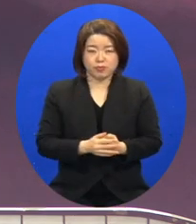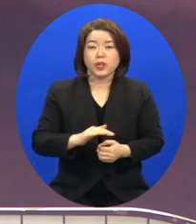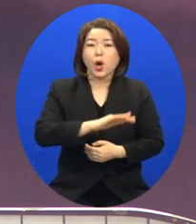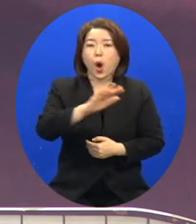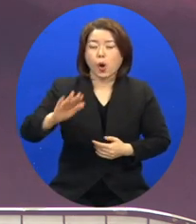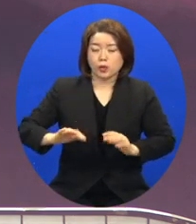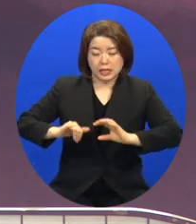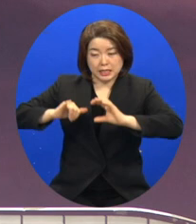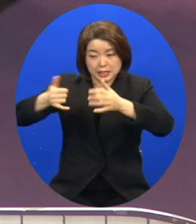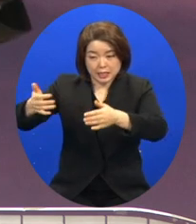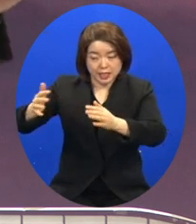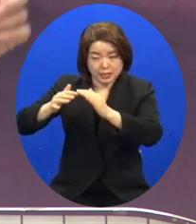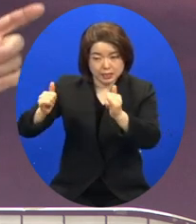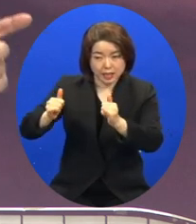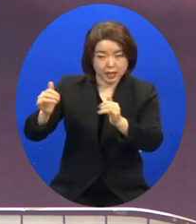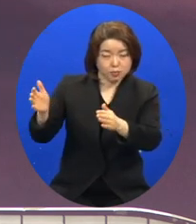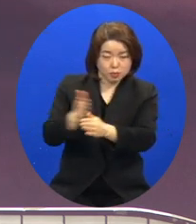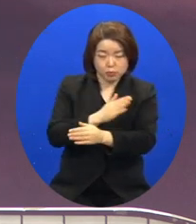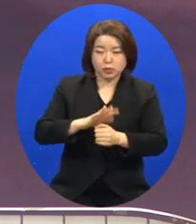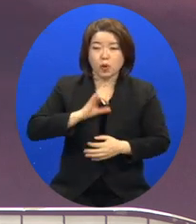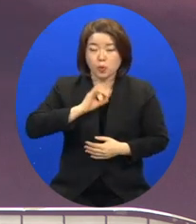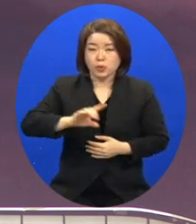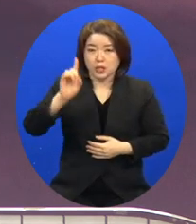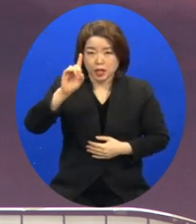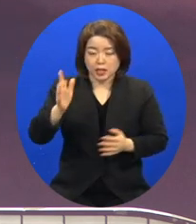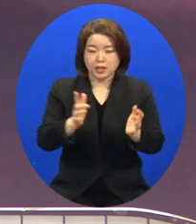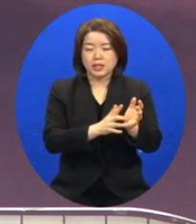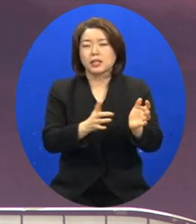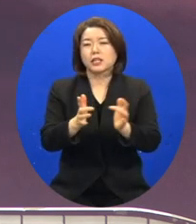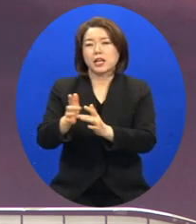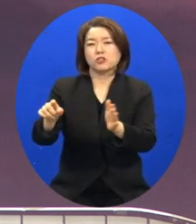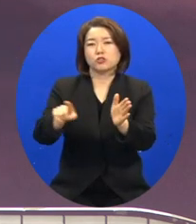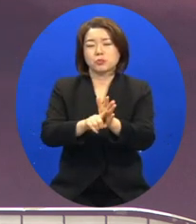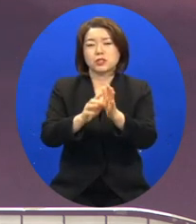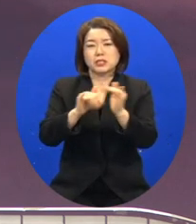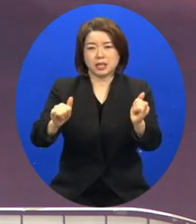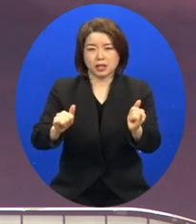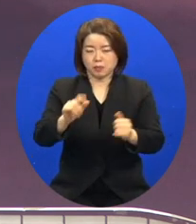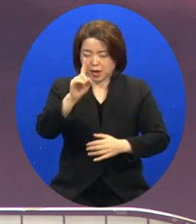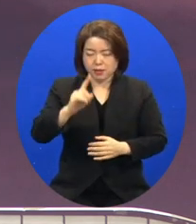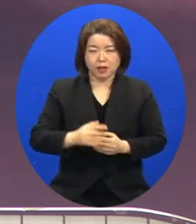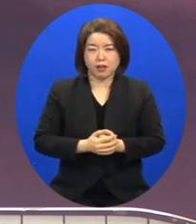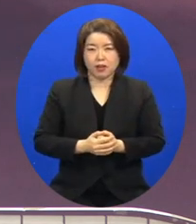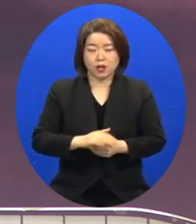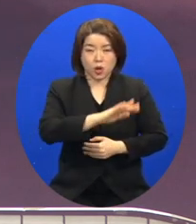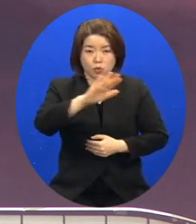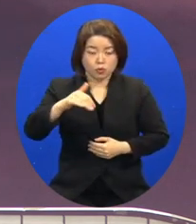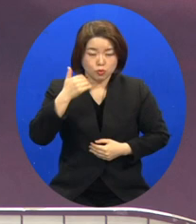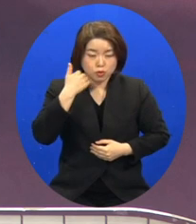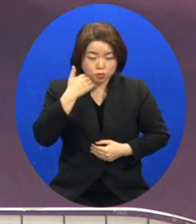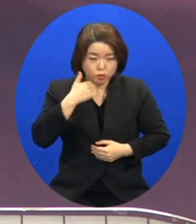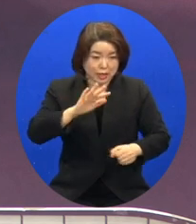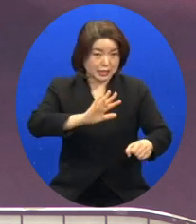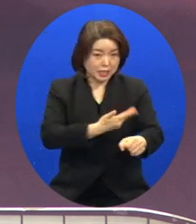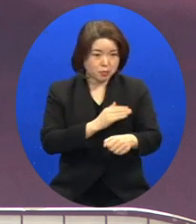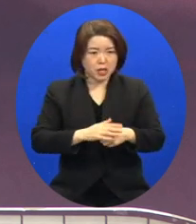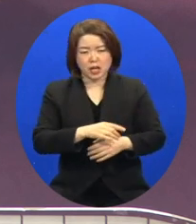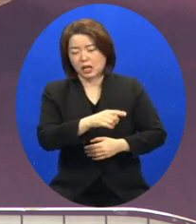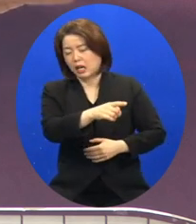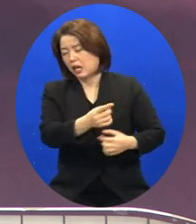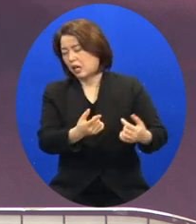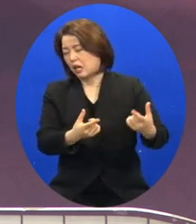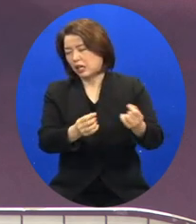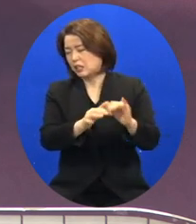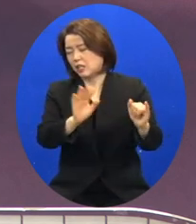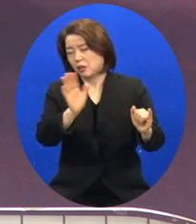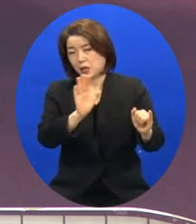세상 사람들에게 오직 이름이 하납니다 예수 믿는 사람 우리 중에 누가 잘못하면 아오 나는 그 살아가고 같은 사람